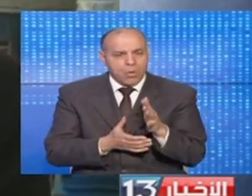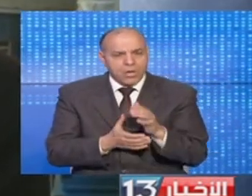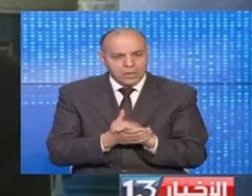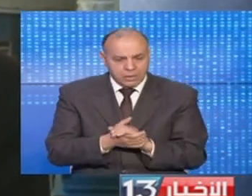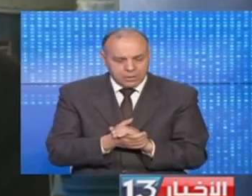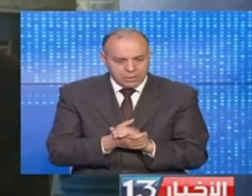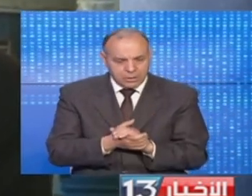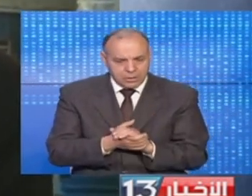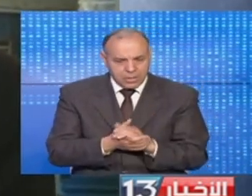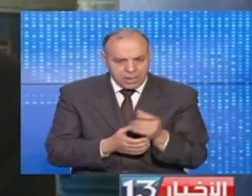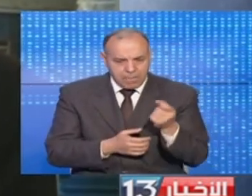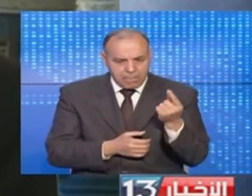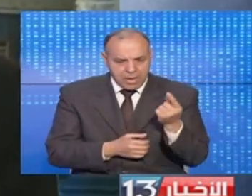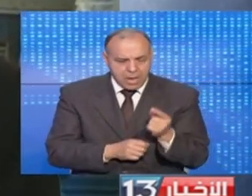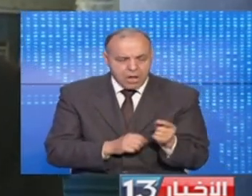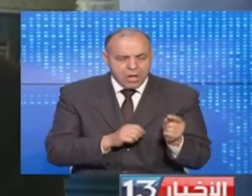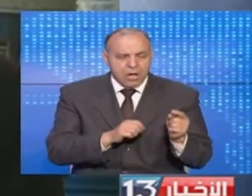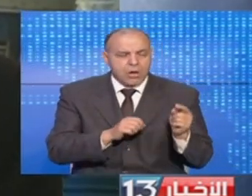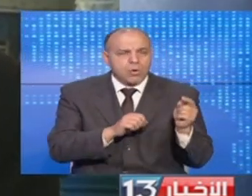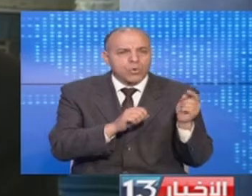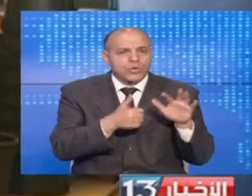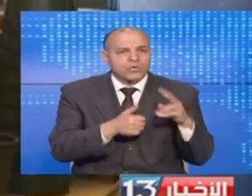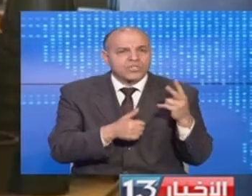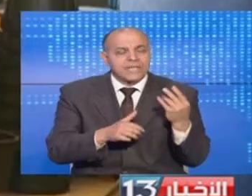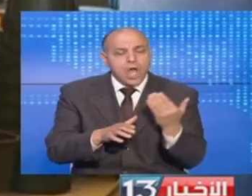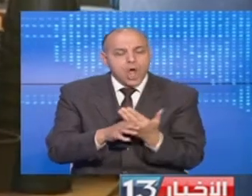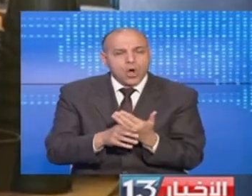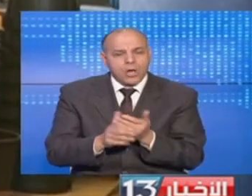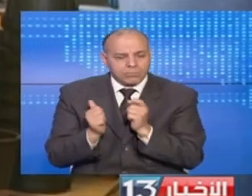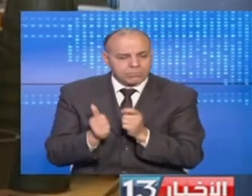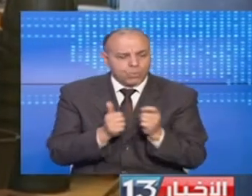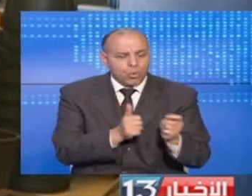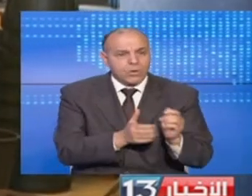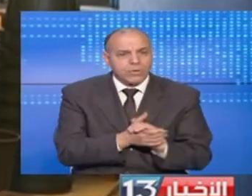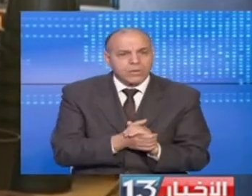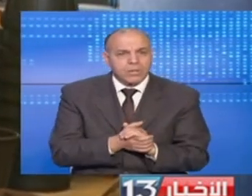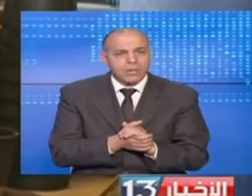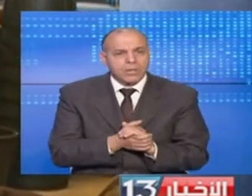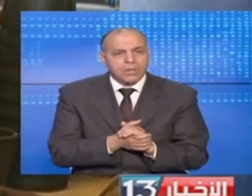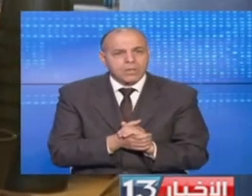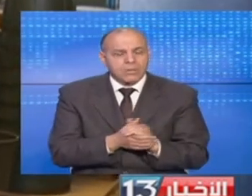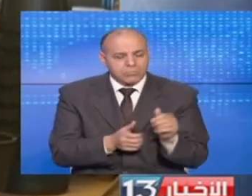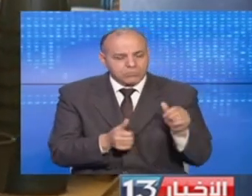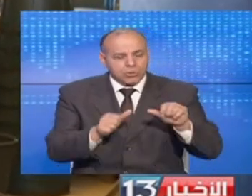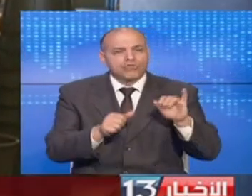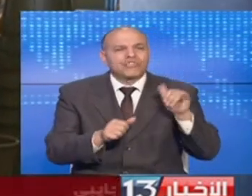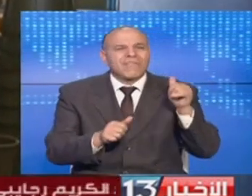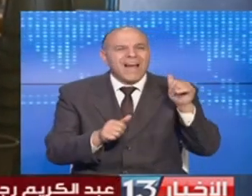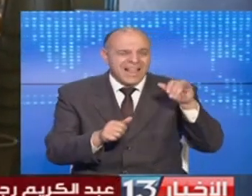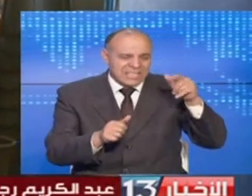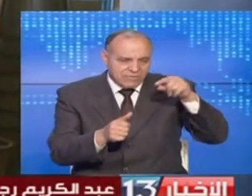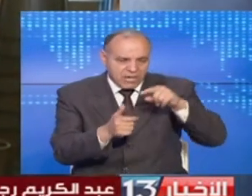وبالضبط واثنين وستين المدرسه اللي هم من المواد بالنسبه